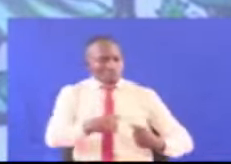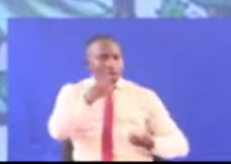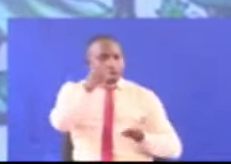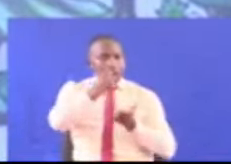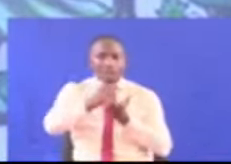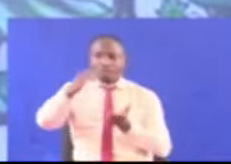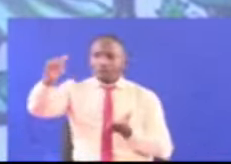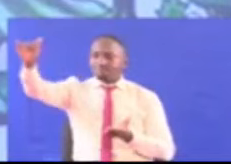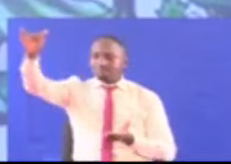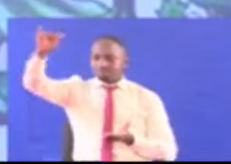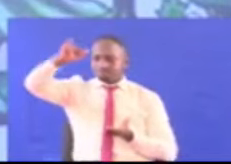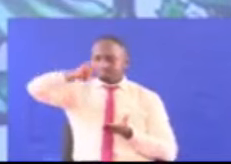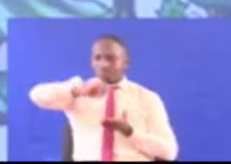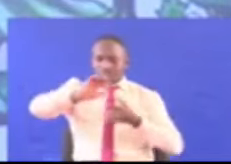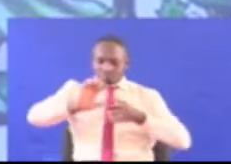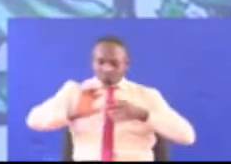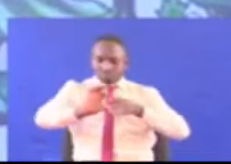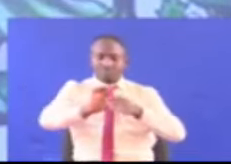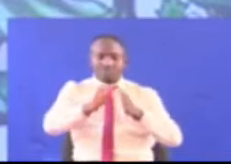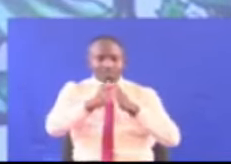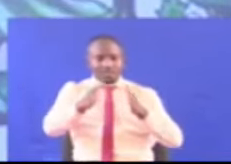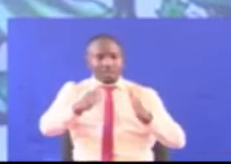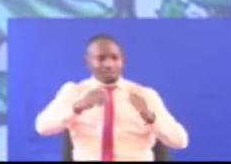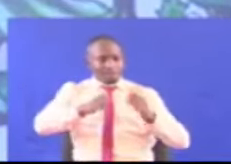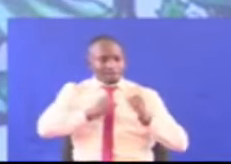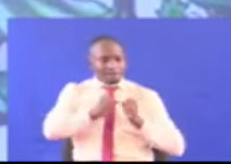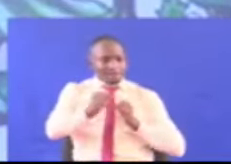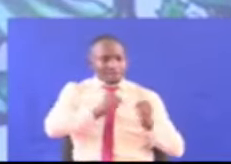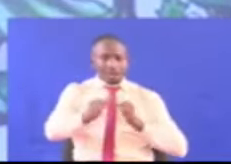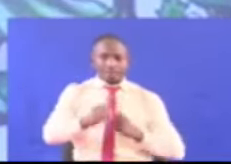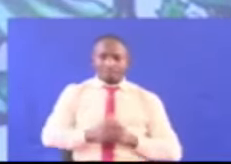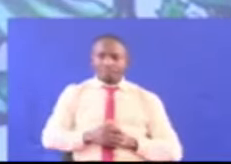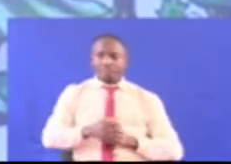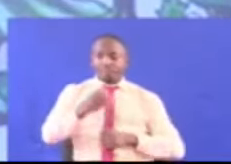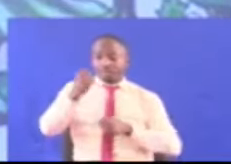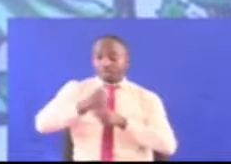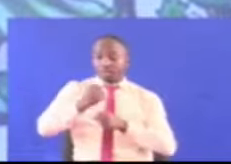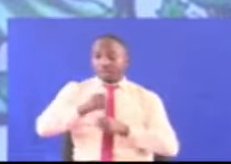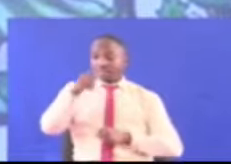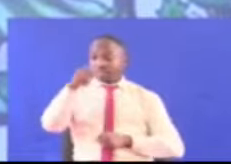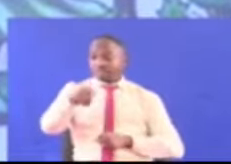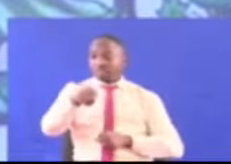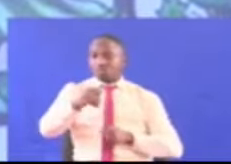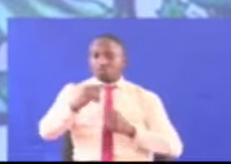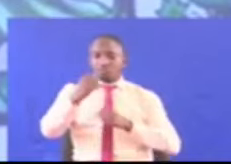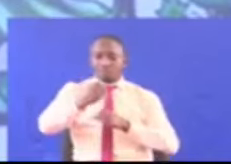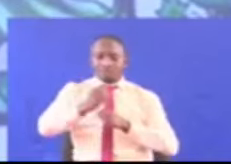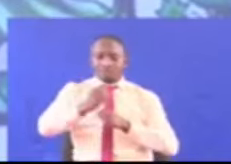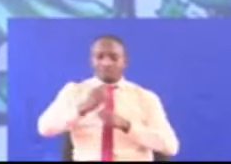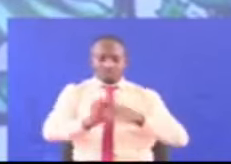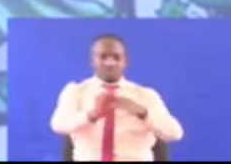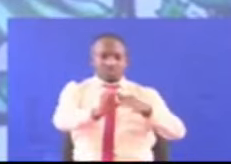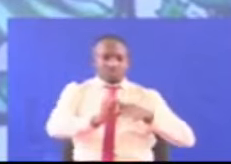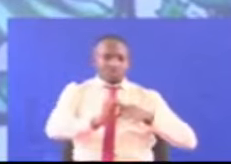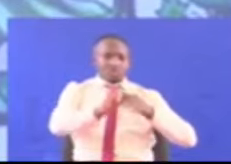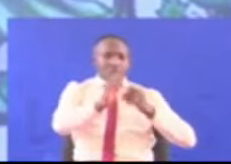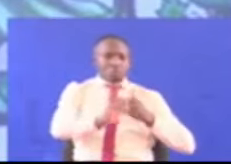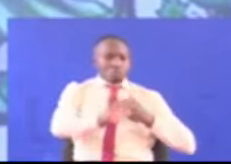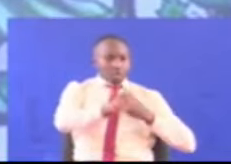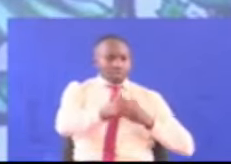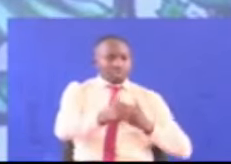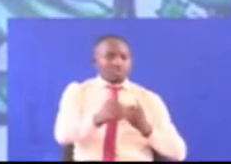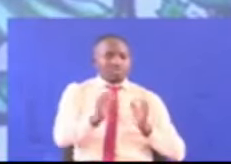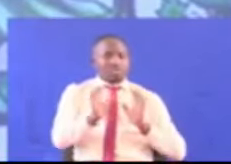tukusaidie Tulia, lazima ushinde nafasi hii. Kwa hiyo kazi hii imefanywa kama nilivyosema kwa uwakilishi hapa na timu